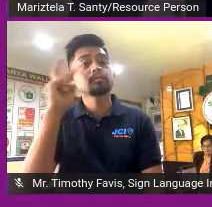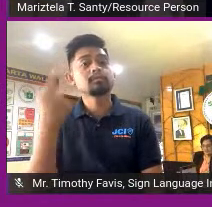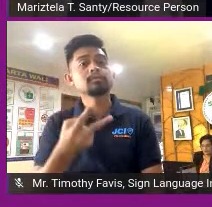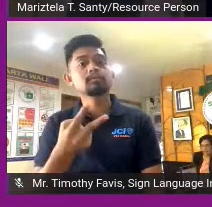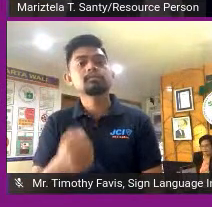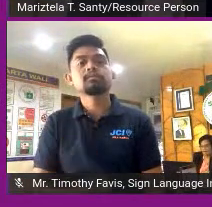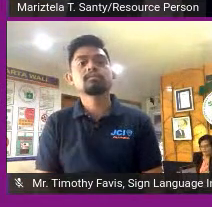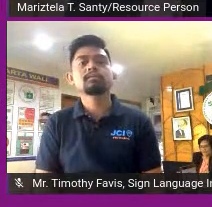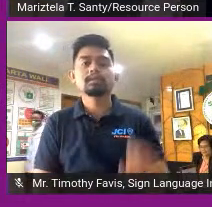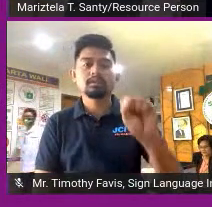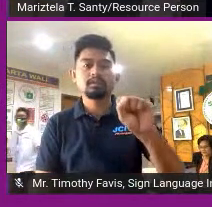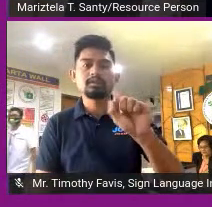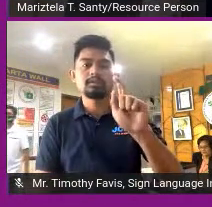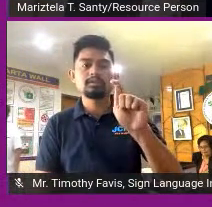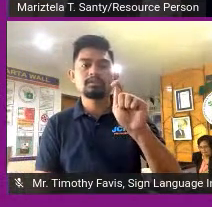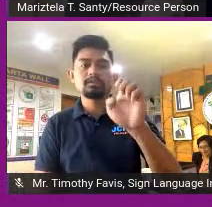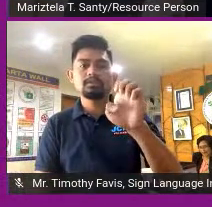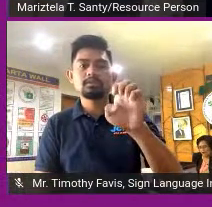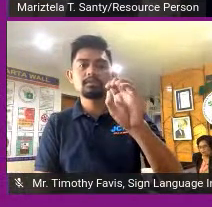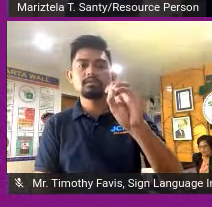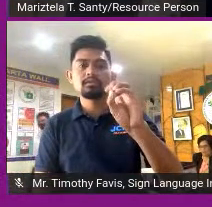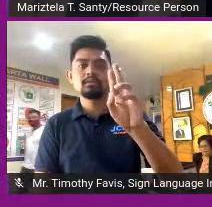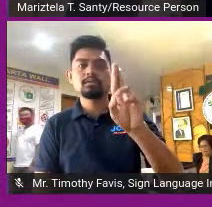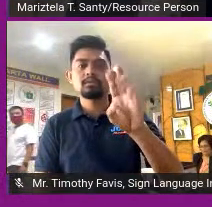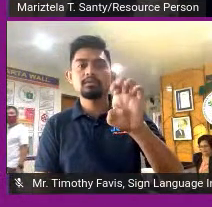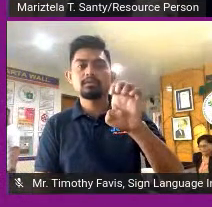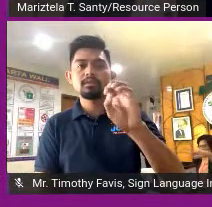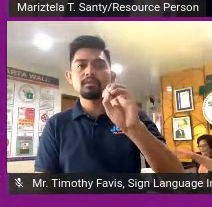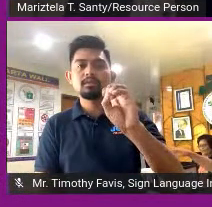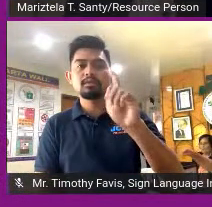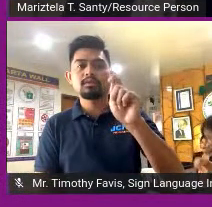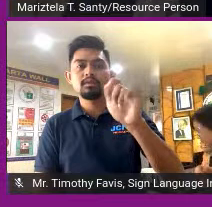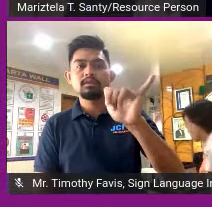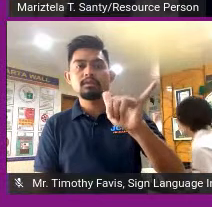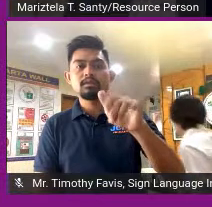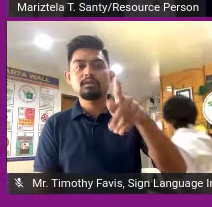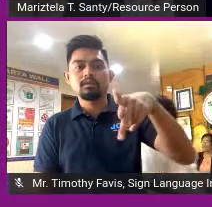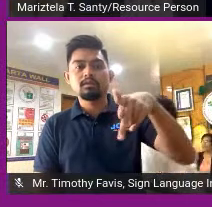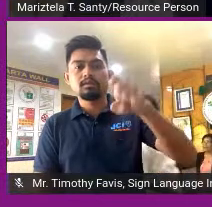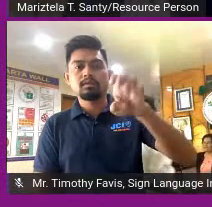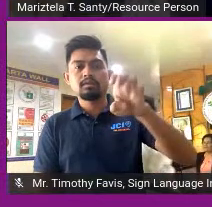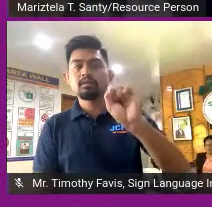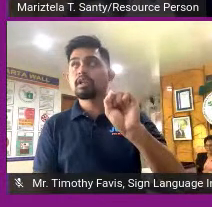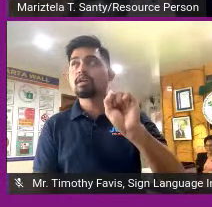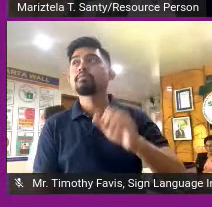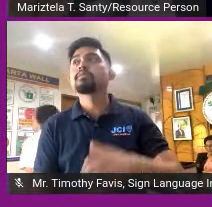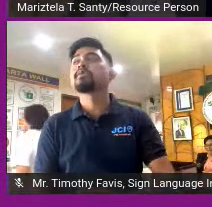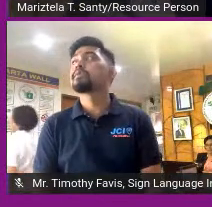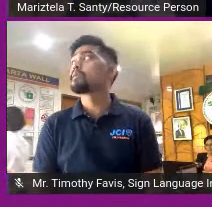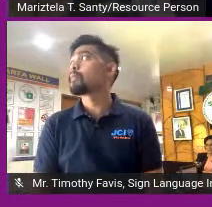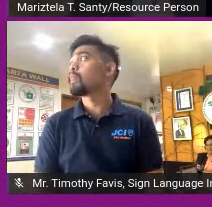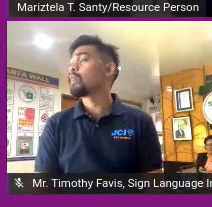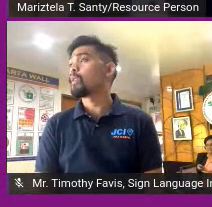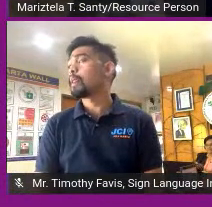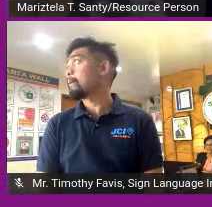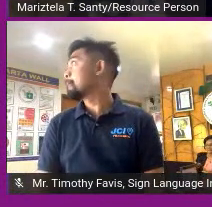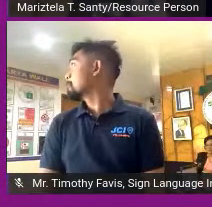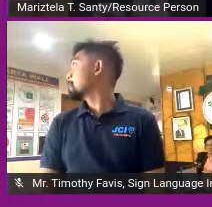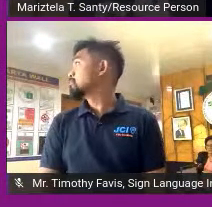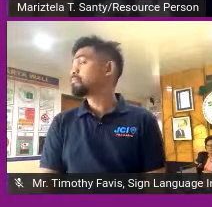ay stereotypes. Nakakahon na ang mga kagawian pambabae at panlalaki.